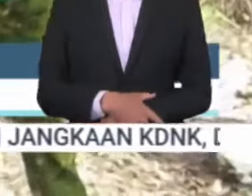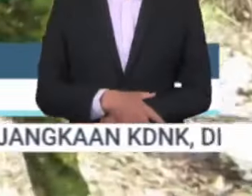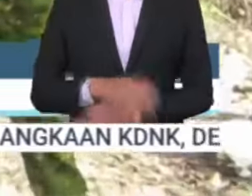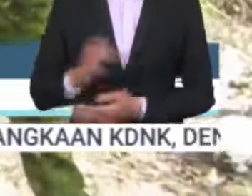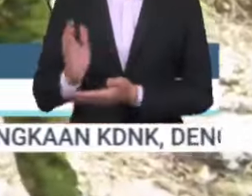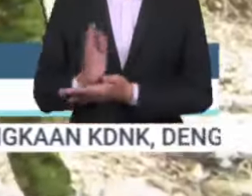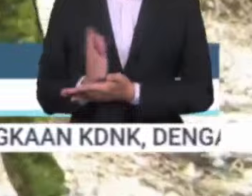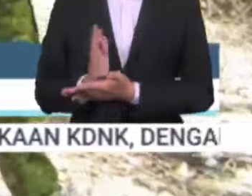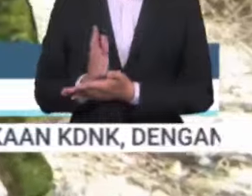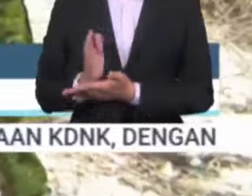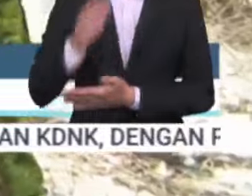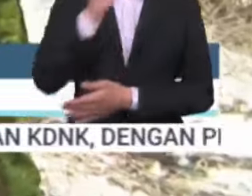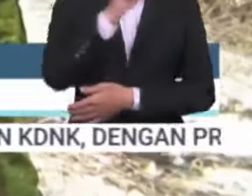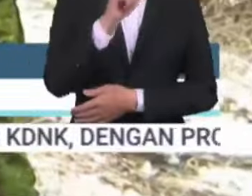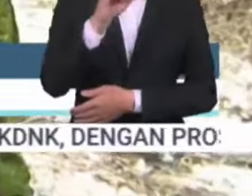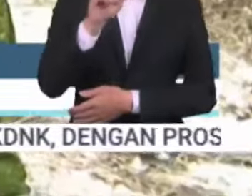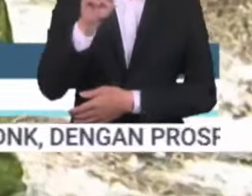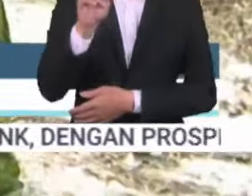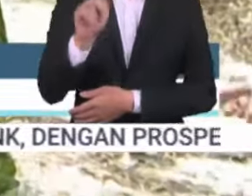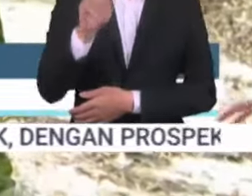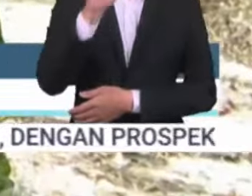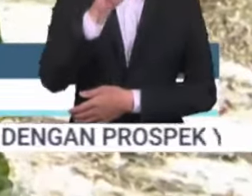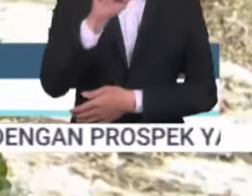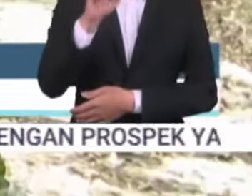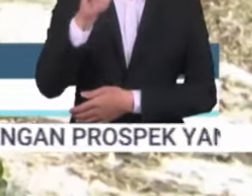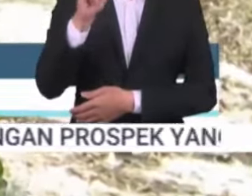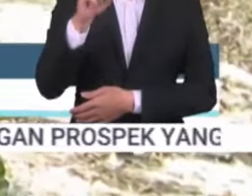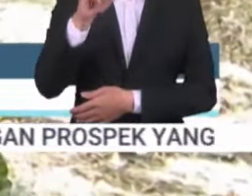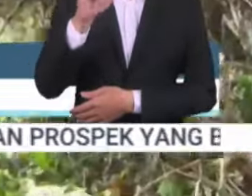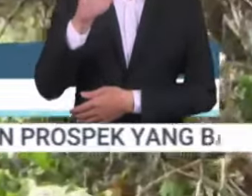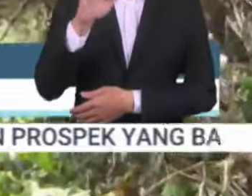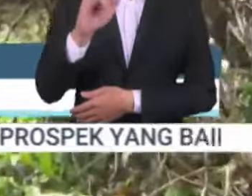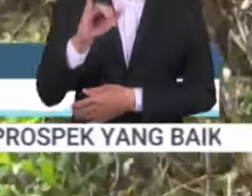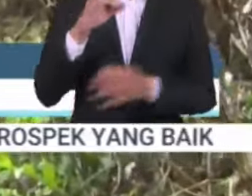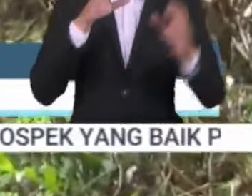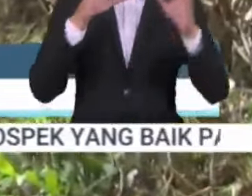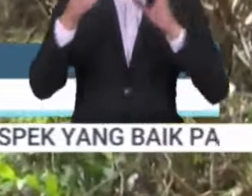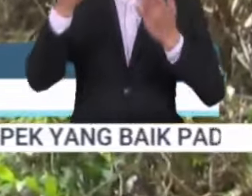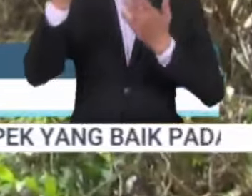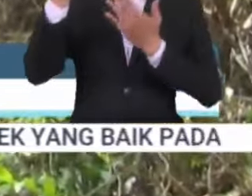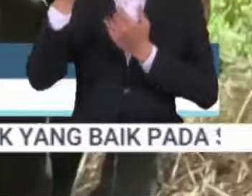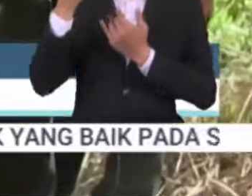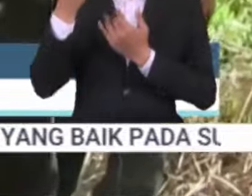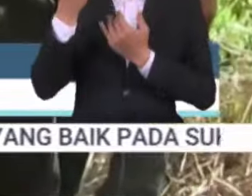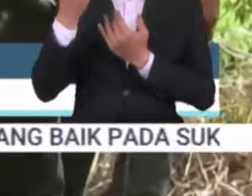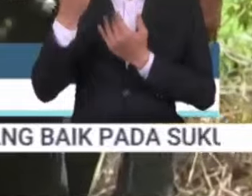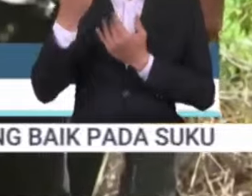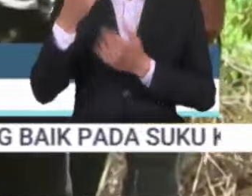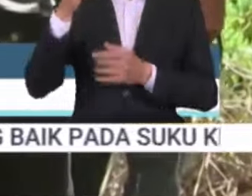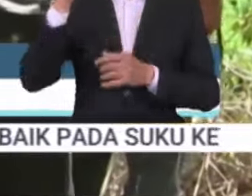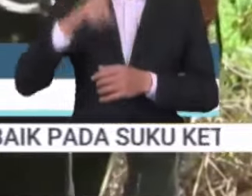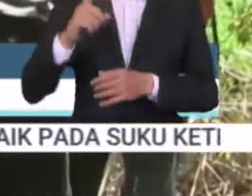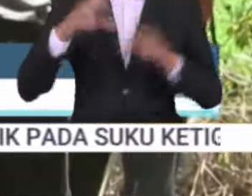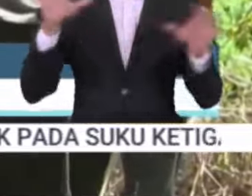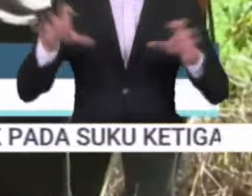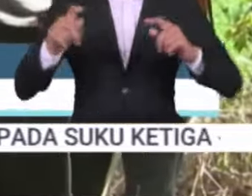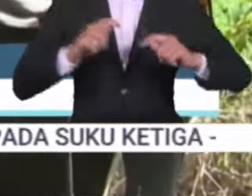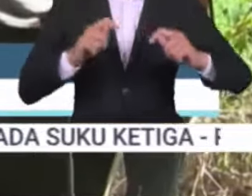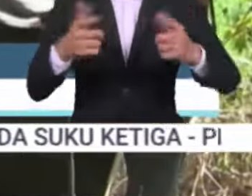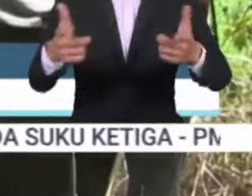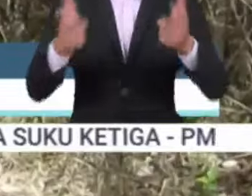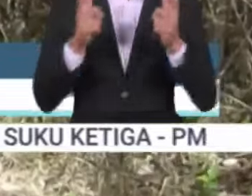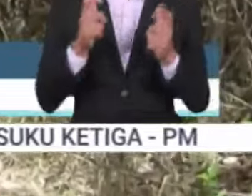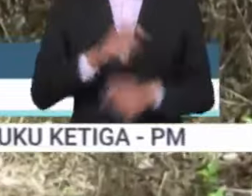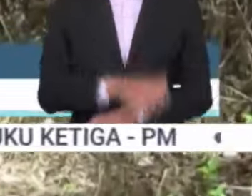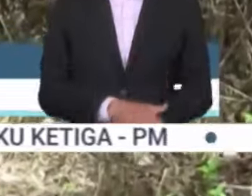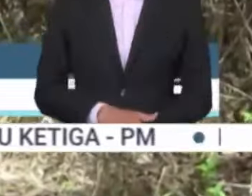Sementara itu, Ahli Dewan Undangan Negeri Adun Negeri, Muhammad Azmawi Fikri Abdul Ghani berharap pihak berwajib segera mengambil tindakan tersebut.